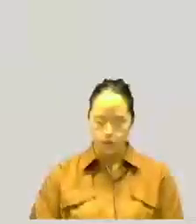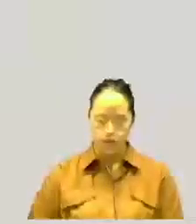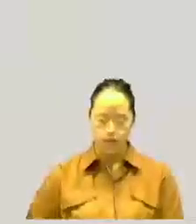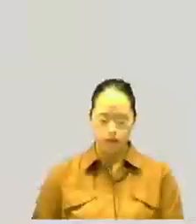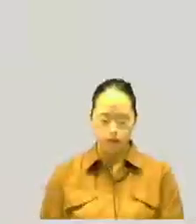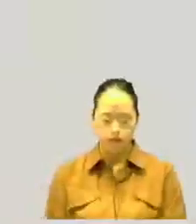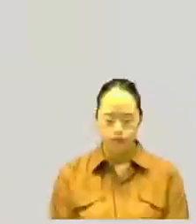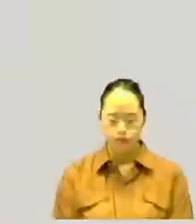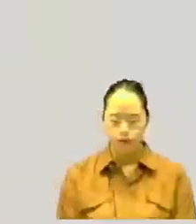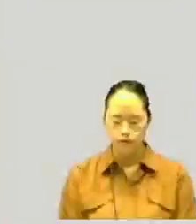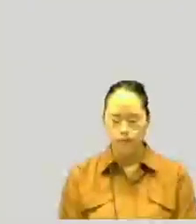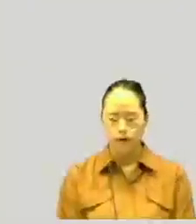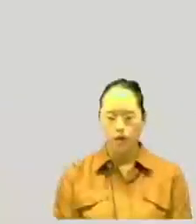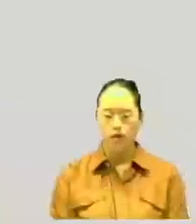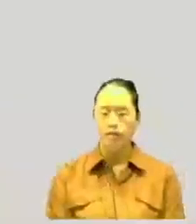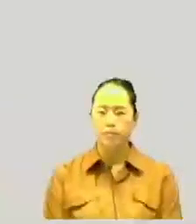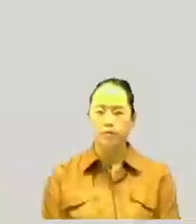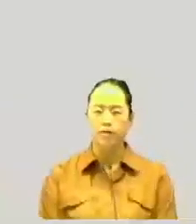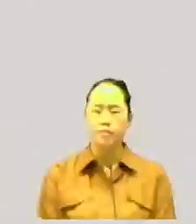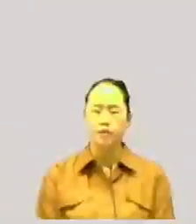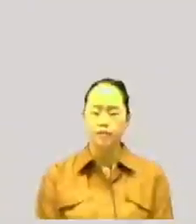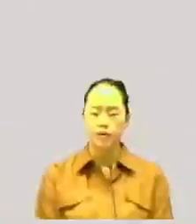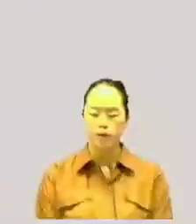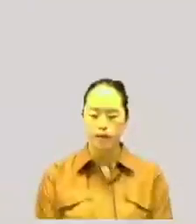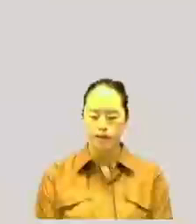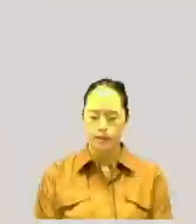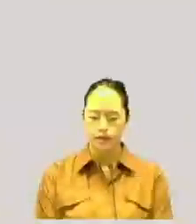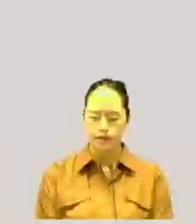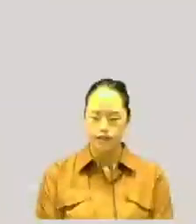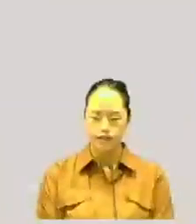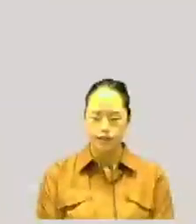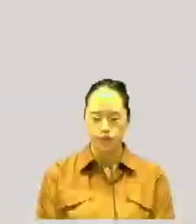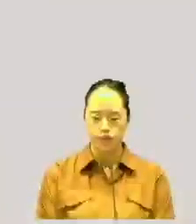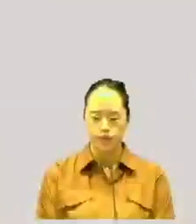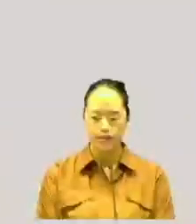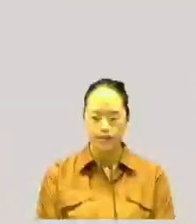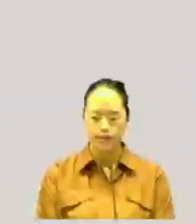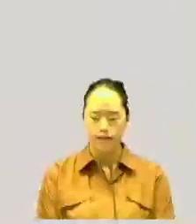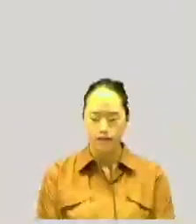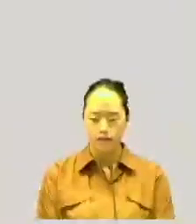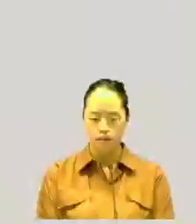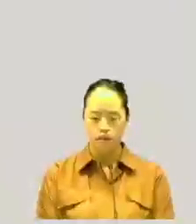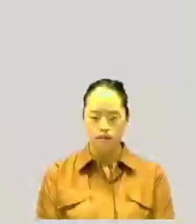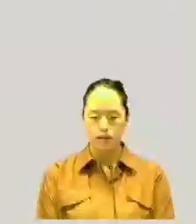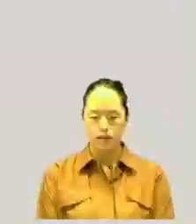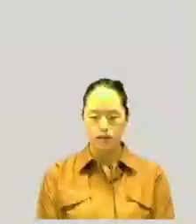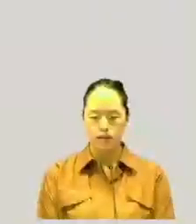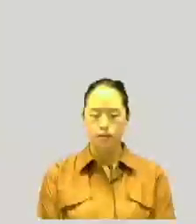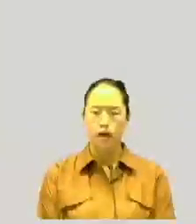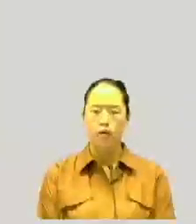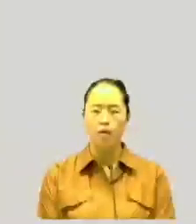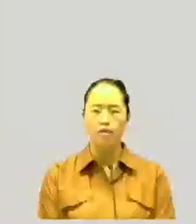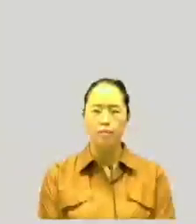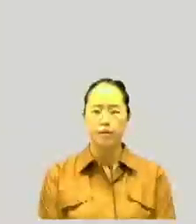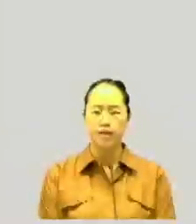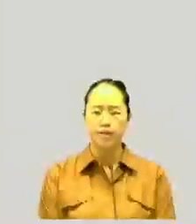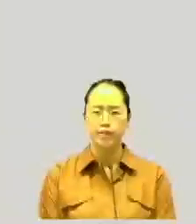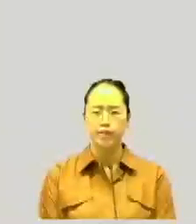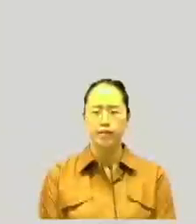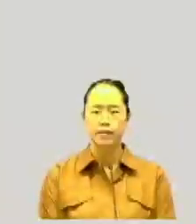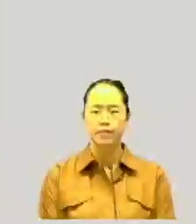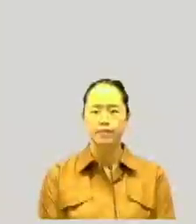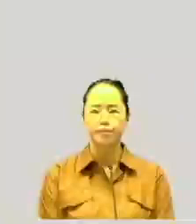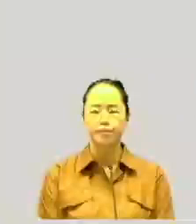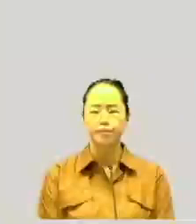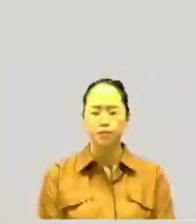他们做的呢，就是说用他们的这个权力呢来这个压制人，然后呢就说我这么说了你就